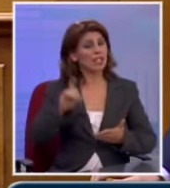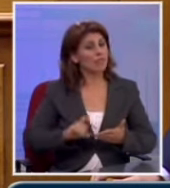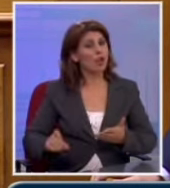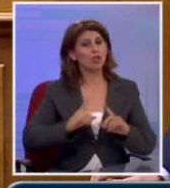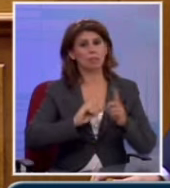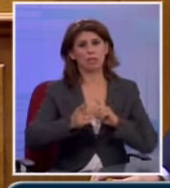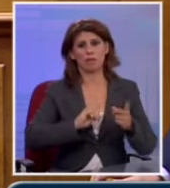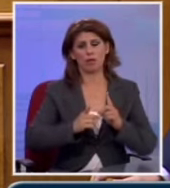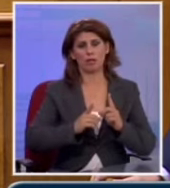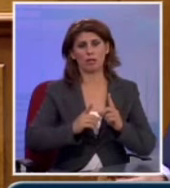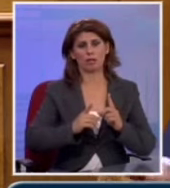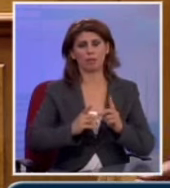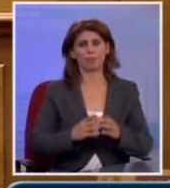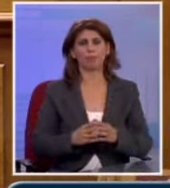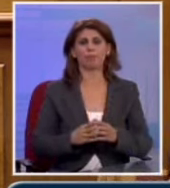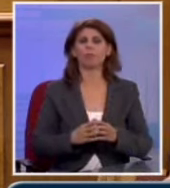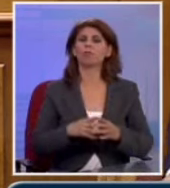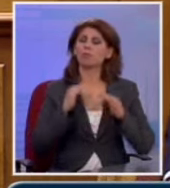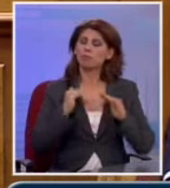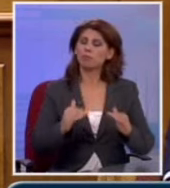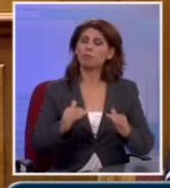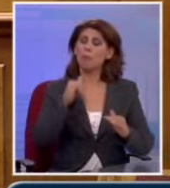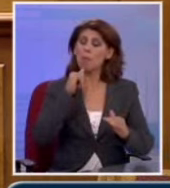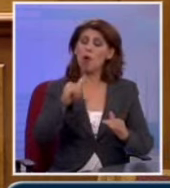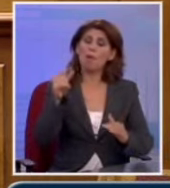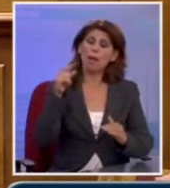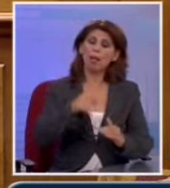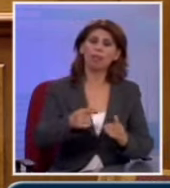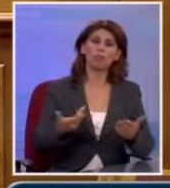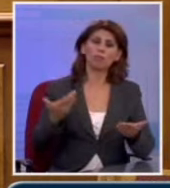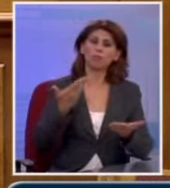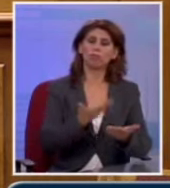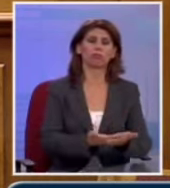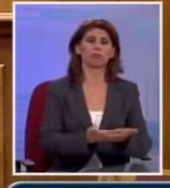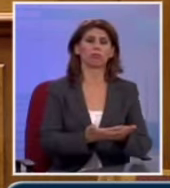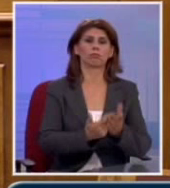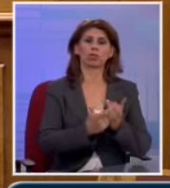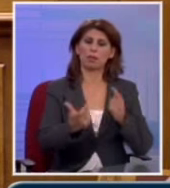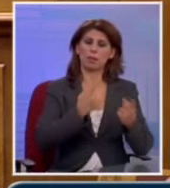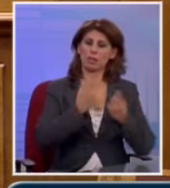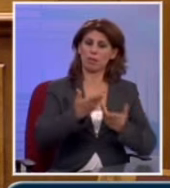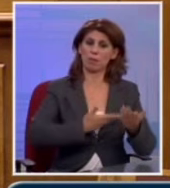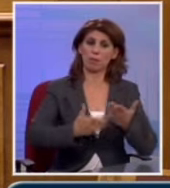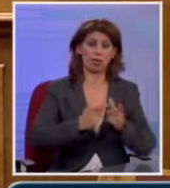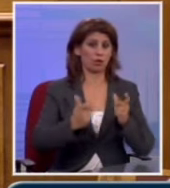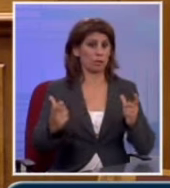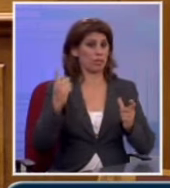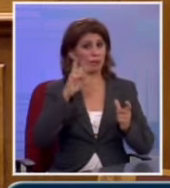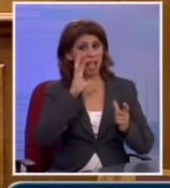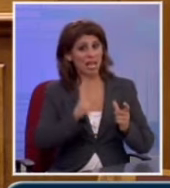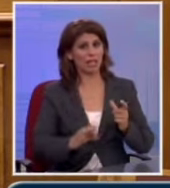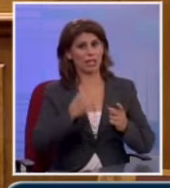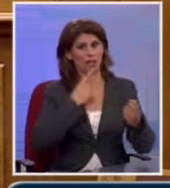συμφωνία θα παραμένει διαρκώς εκεί, στο τραπέζι. Αλλά στο τραπέζι για μια